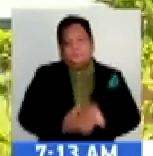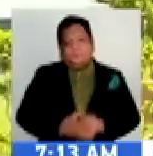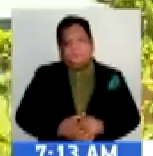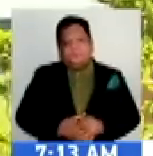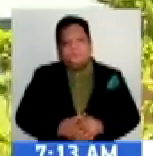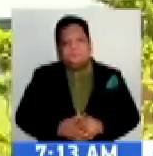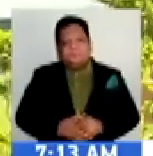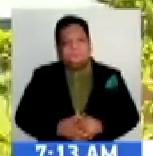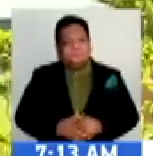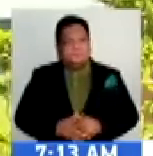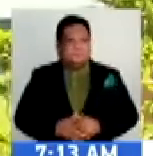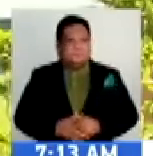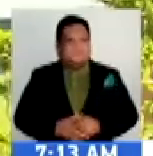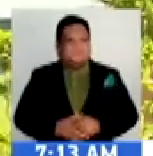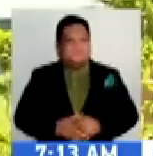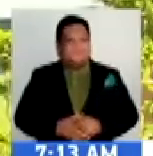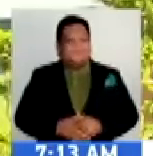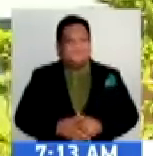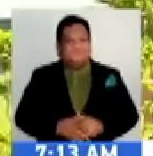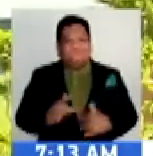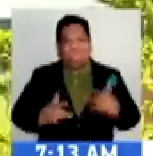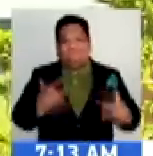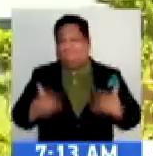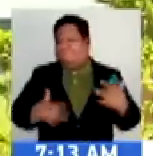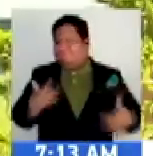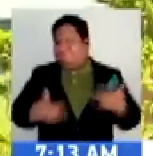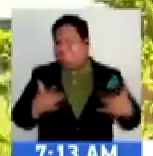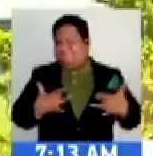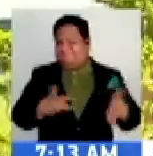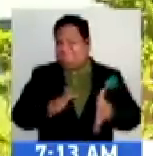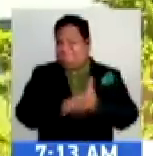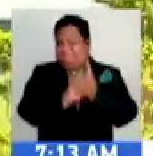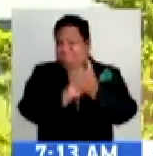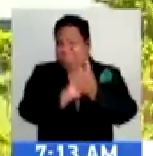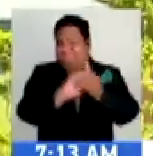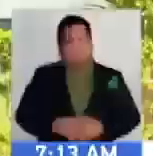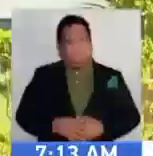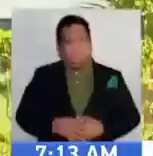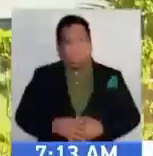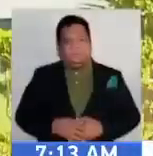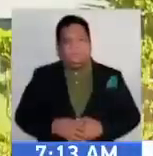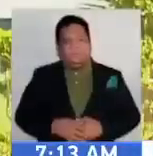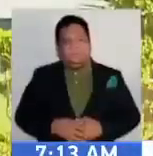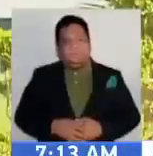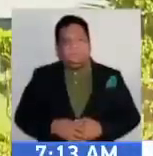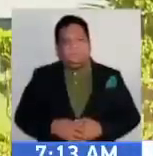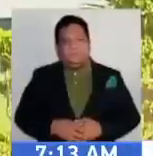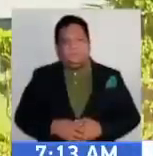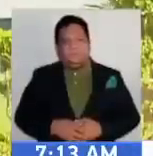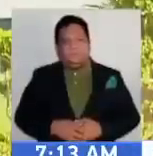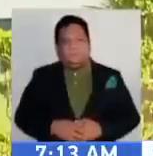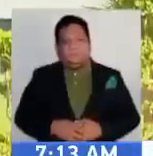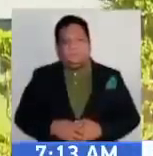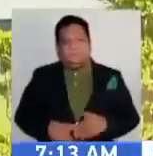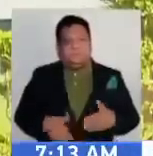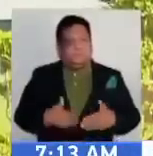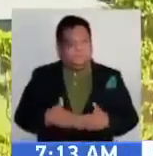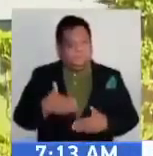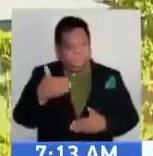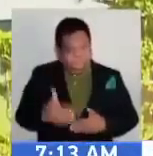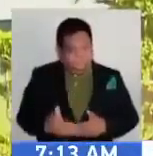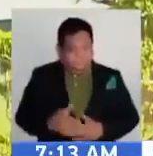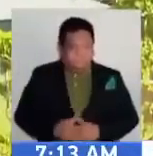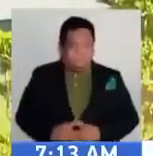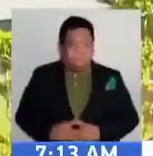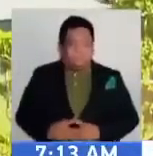Paka-exciting! Congrats! Oh, finally! At dami makachika natin sila. Oh. Samantala, matapos ang 4 na taon, nagpapaalam